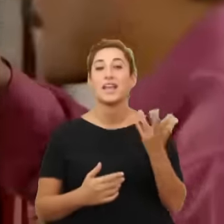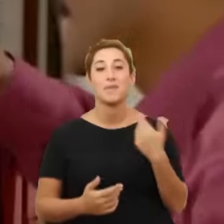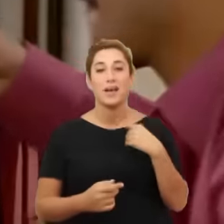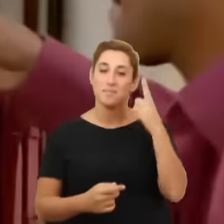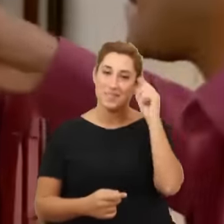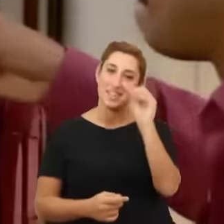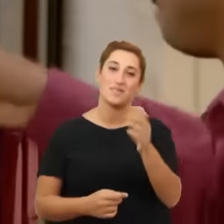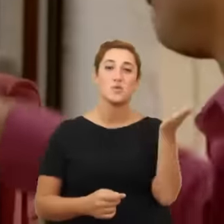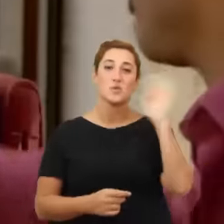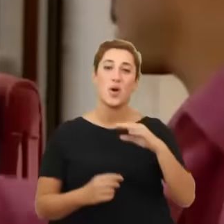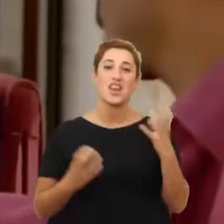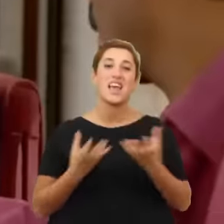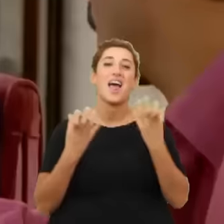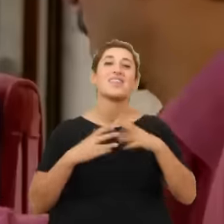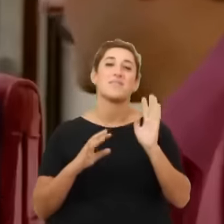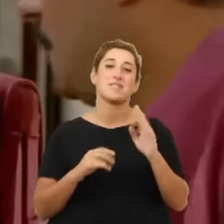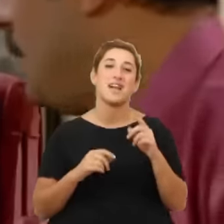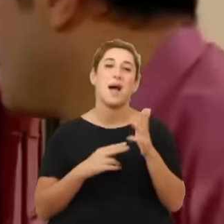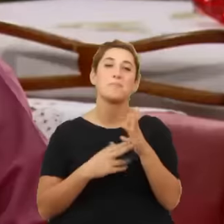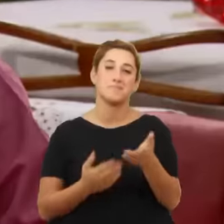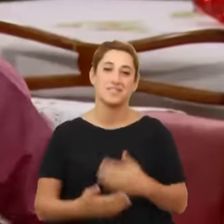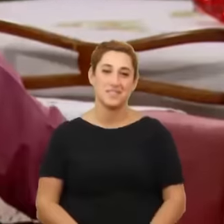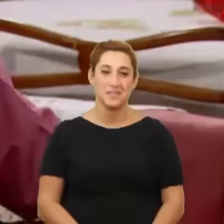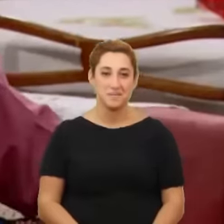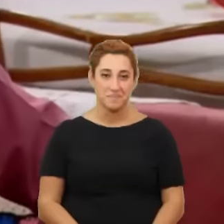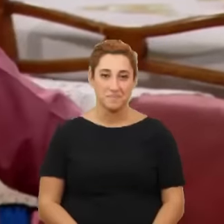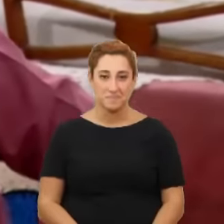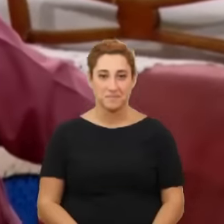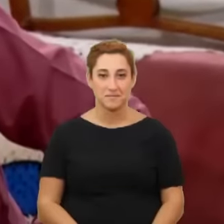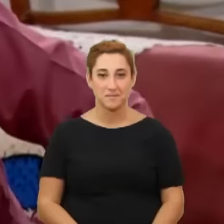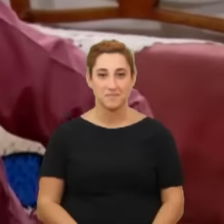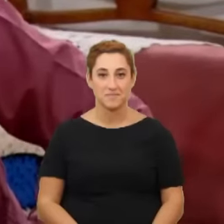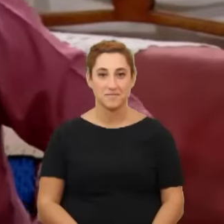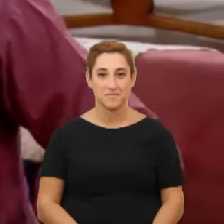ben uyarayım da sonra haşlanma, hamsi.